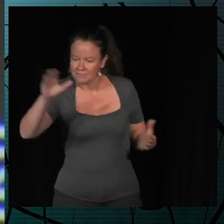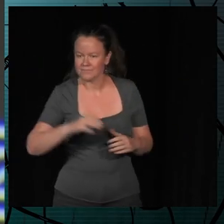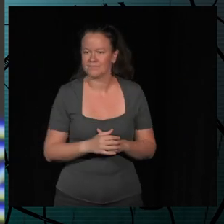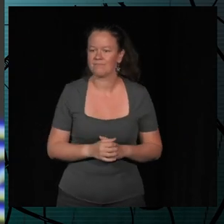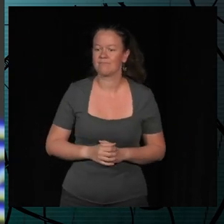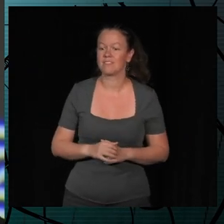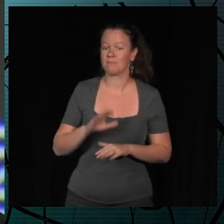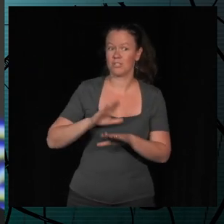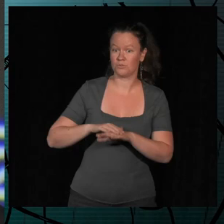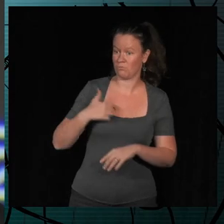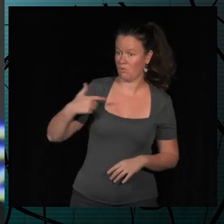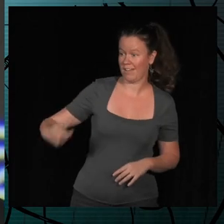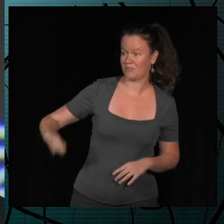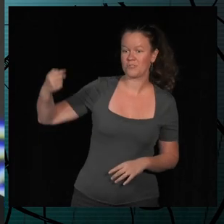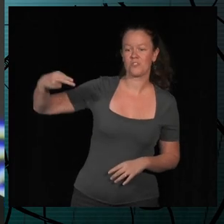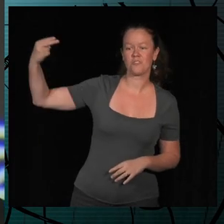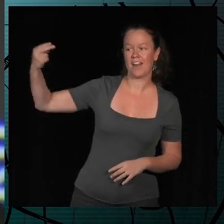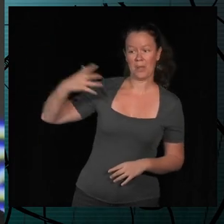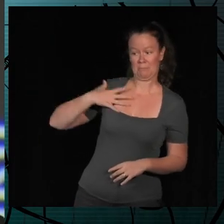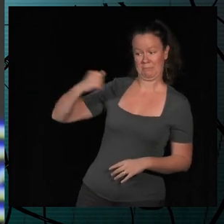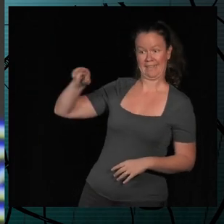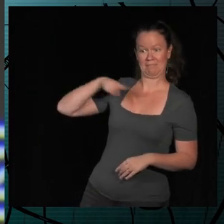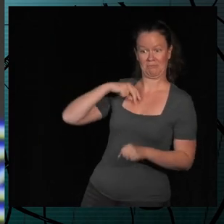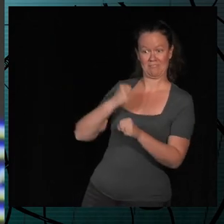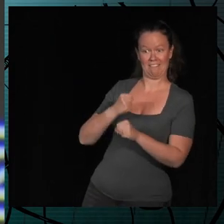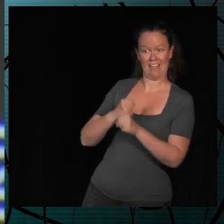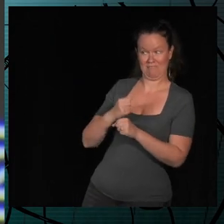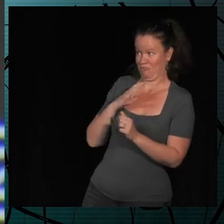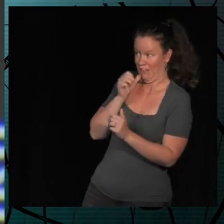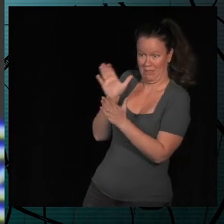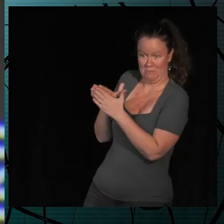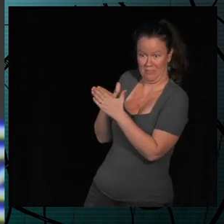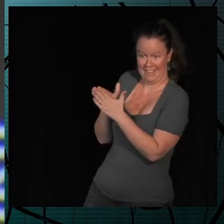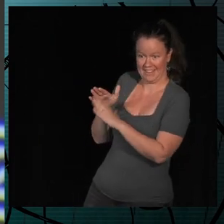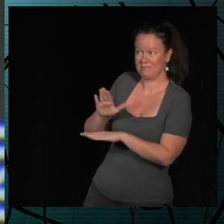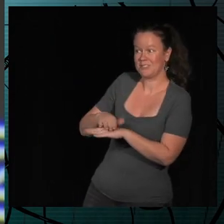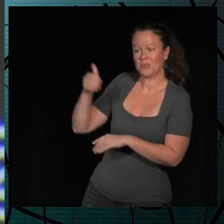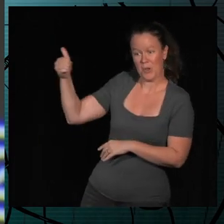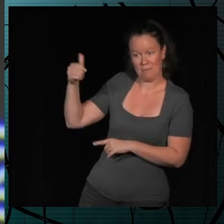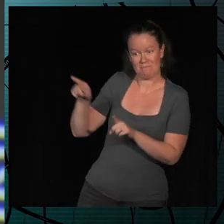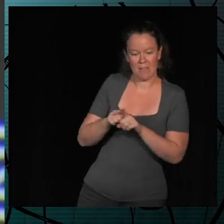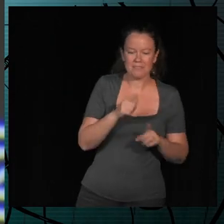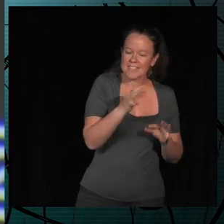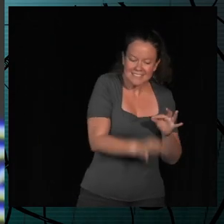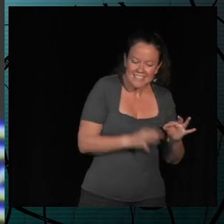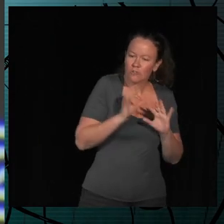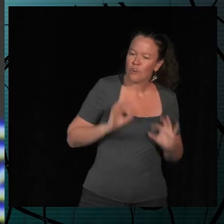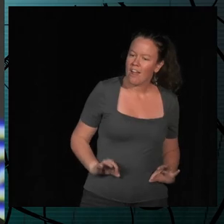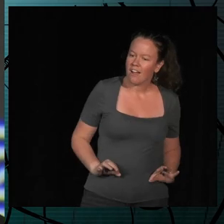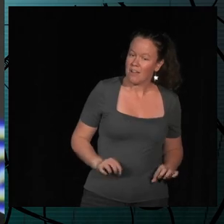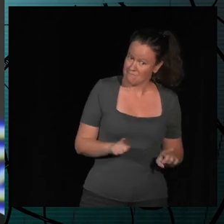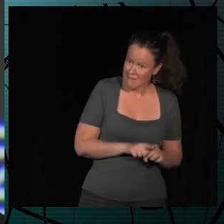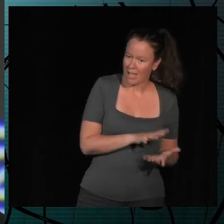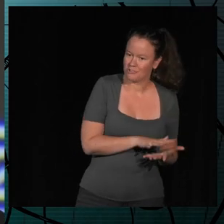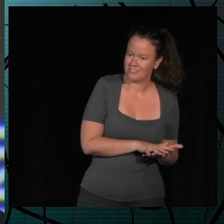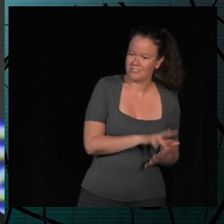donner raison puisque vous savez que maintenant cycle 1 cycle 2 cycle 3 cycle 4 c'est 3 6 9 12 donc l'idée c'était